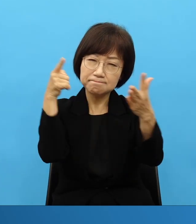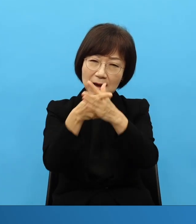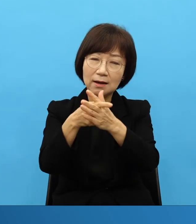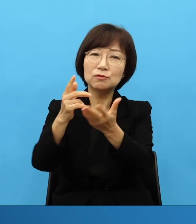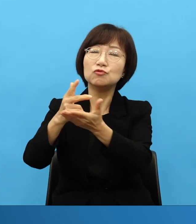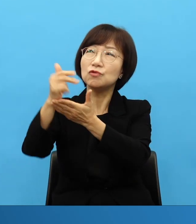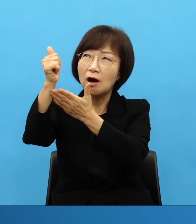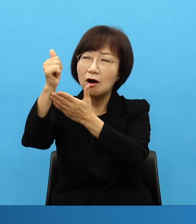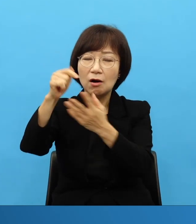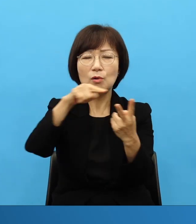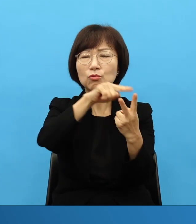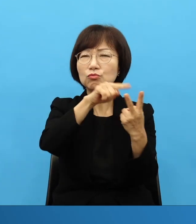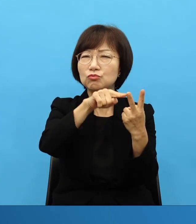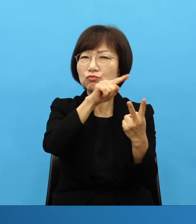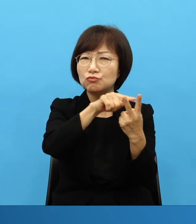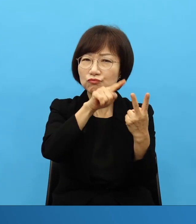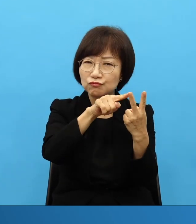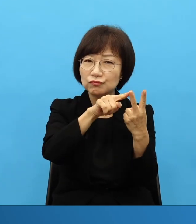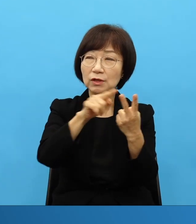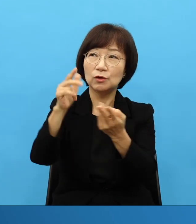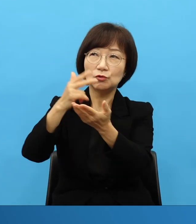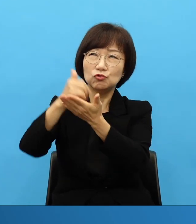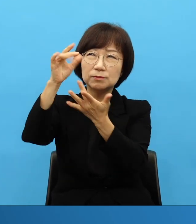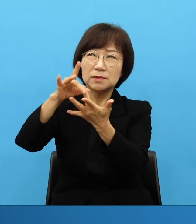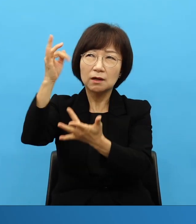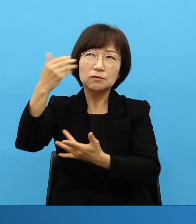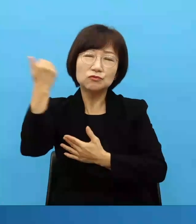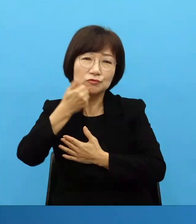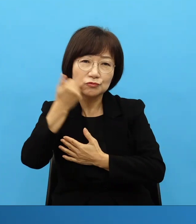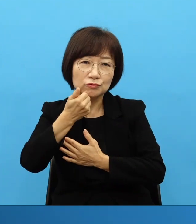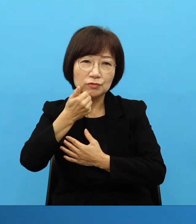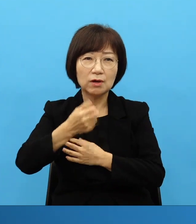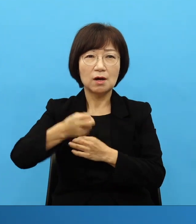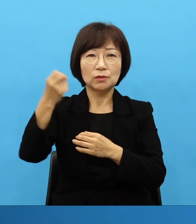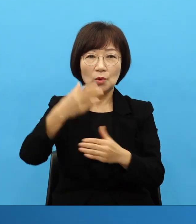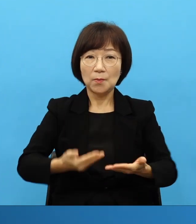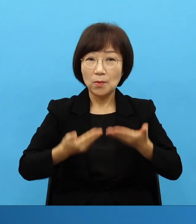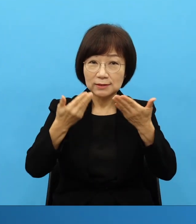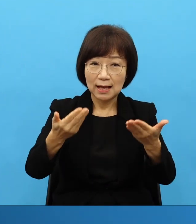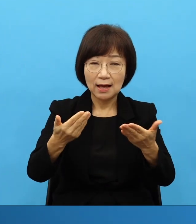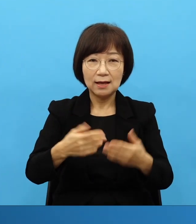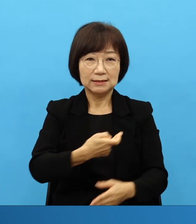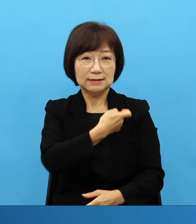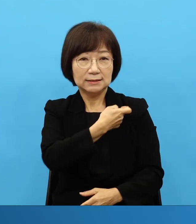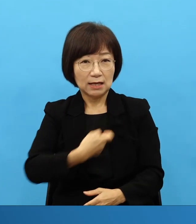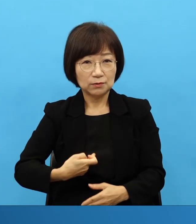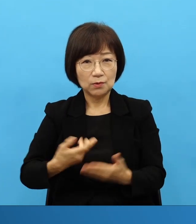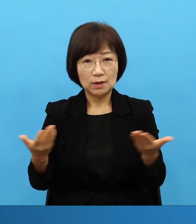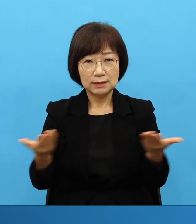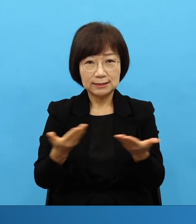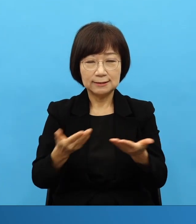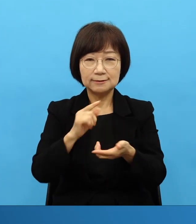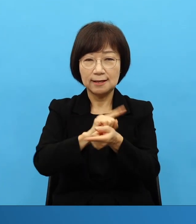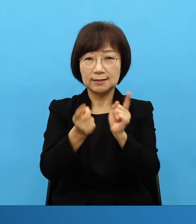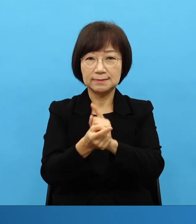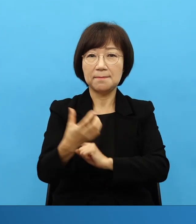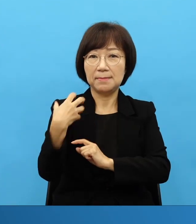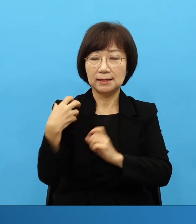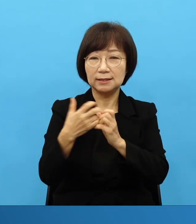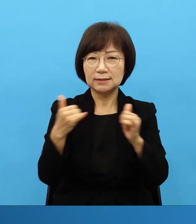이 두 사람 중에 누가 주님께 택하신 바 되어 봉사와 및 사도의 직무를 대신할